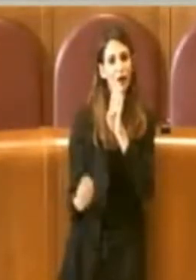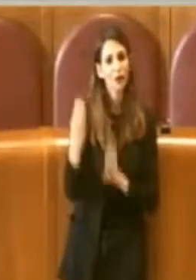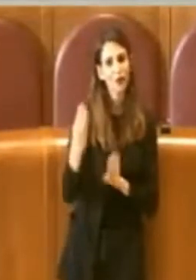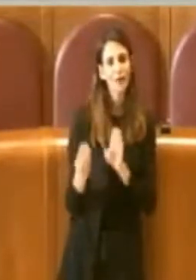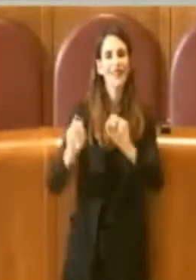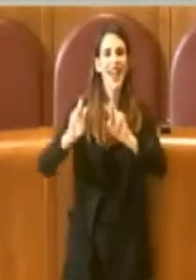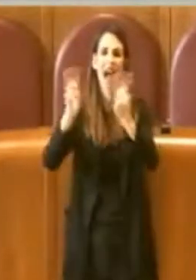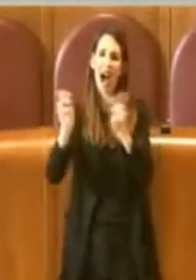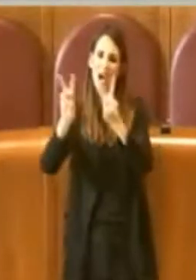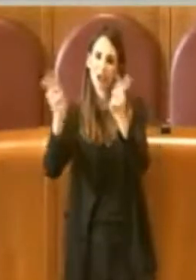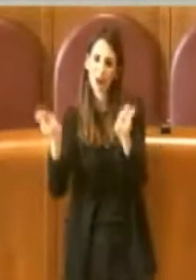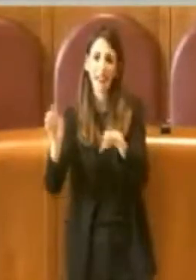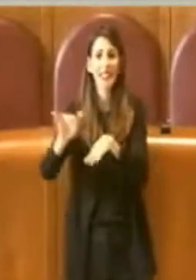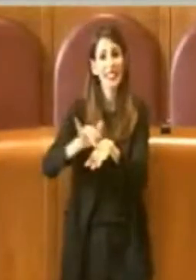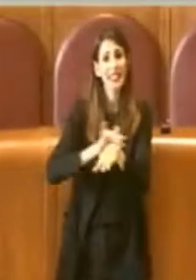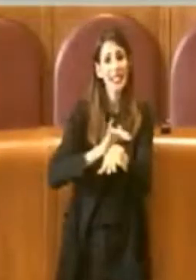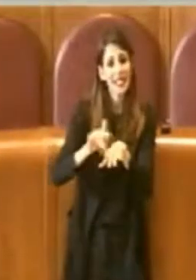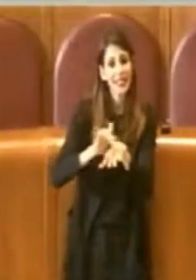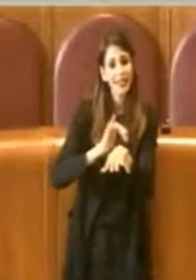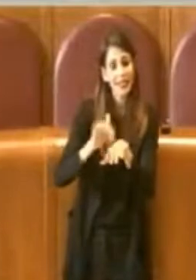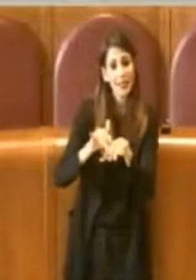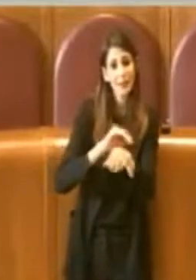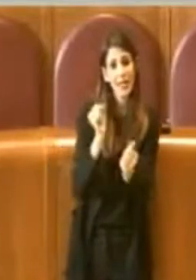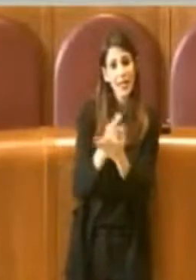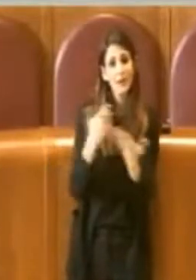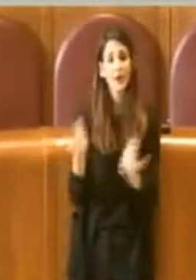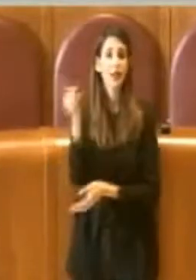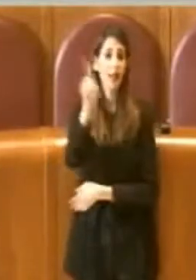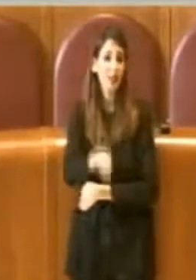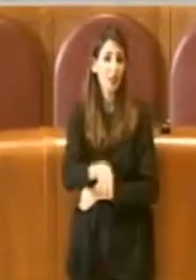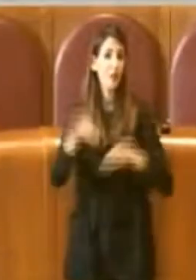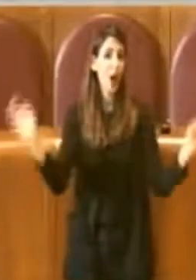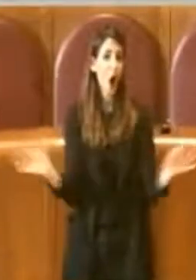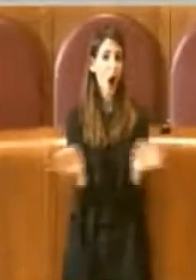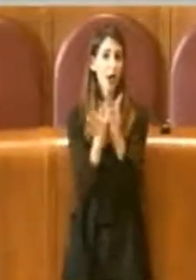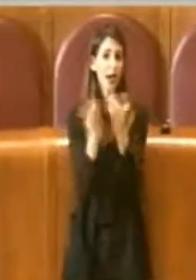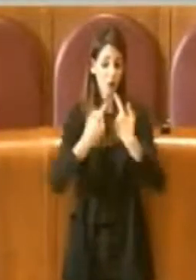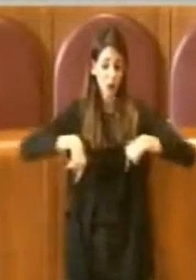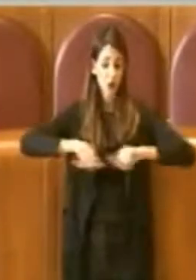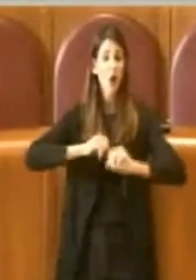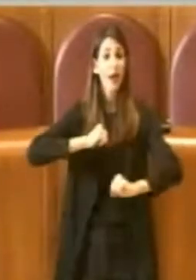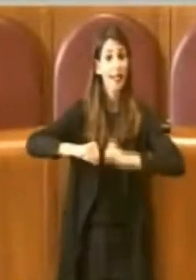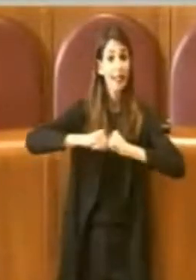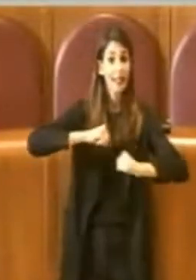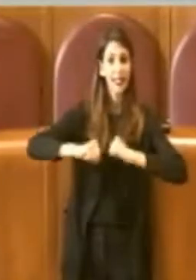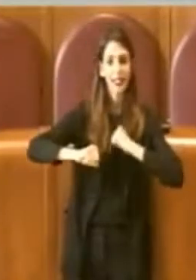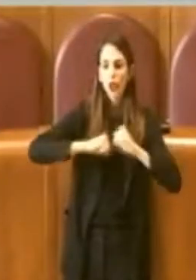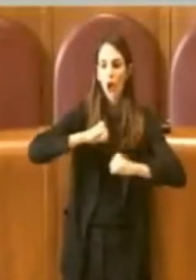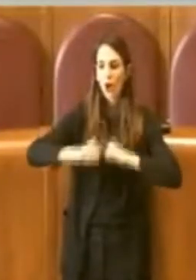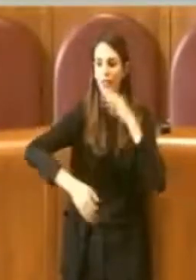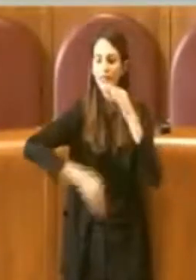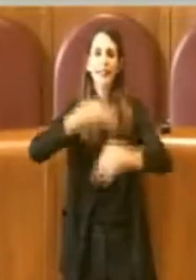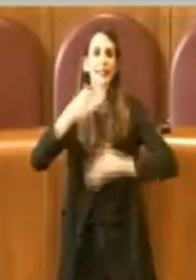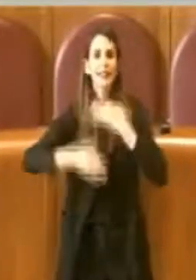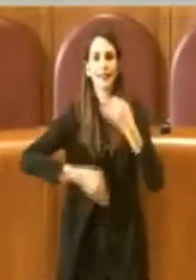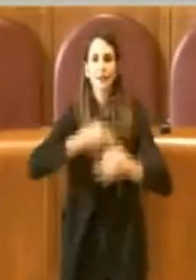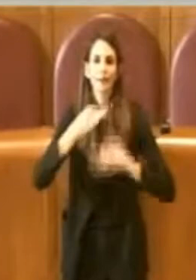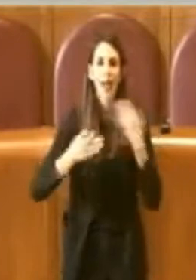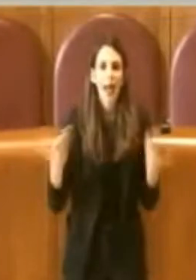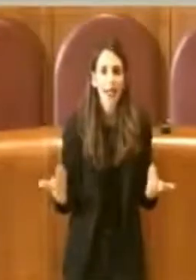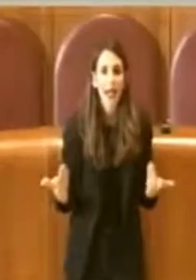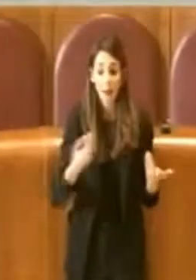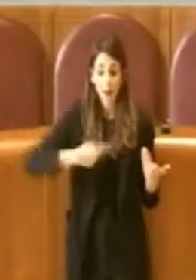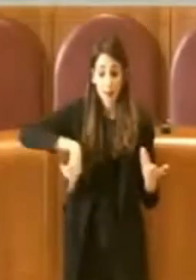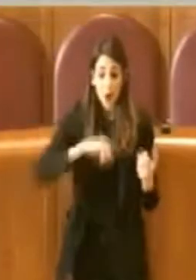impatto e sensibili. È anche un'occasione ovviamente magari per noi amministratori per spiegare quelle che possono essere le nostre difficoltà,